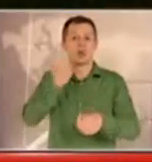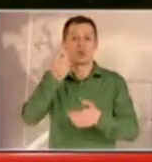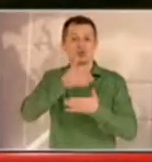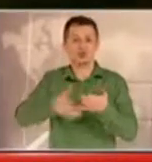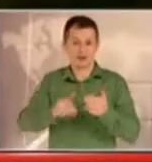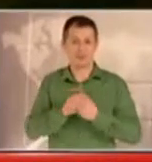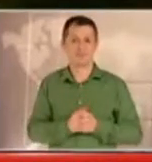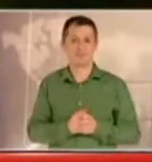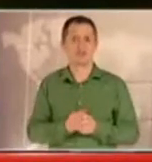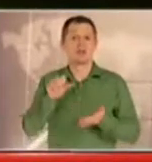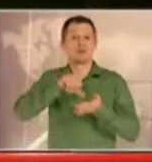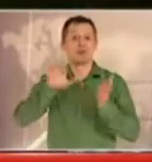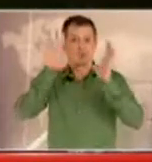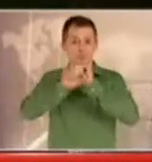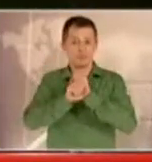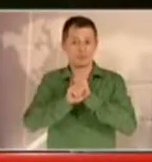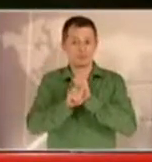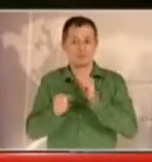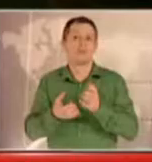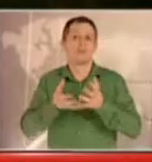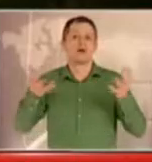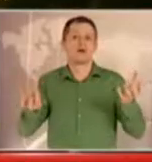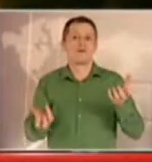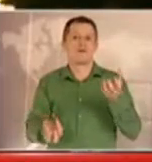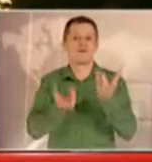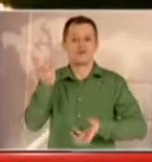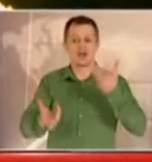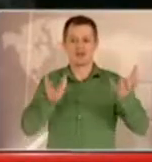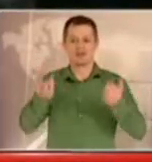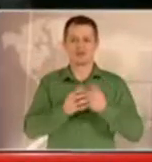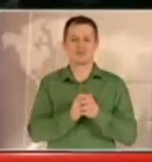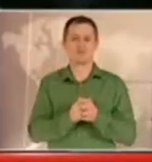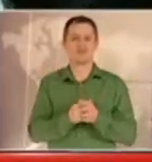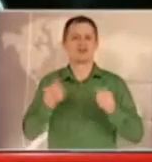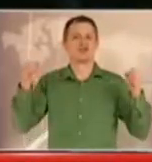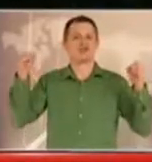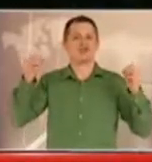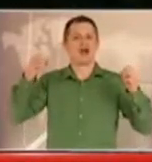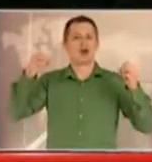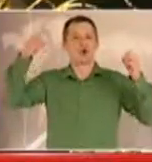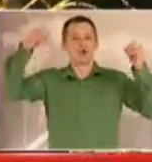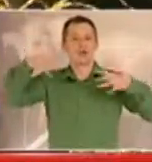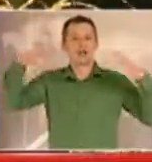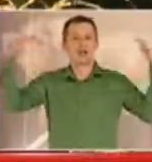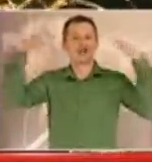bis. La miezul nopții, un grandios foc de artificii a luminat cerul din centrul